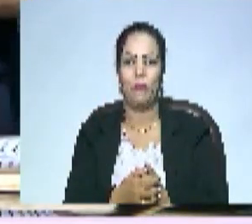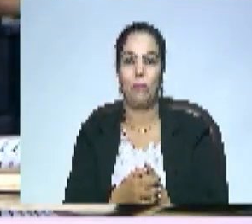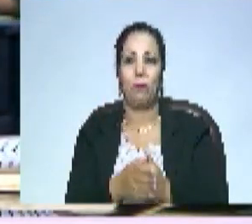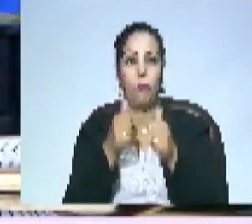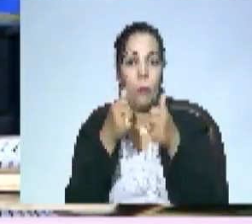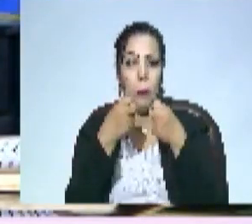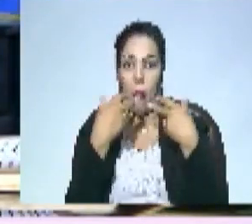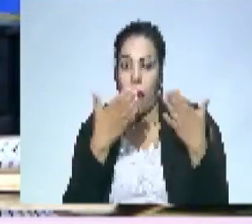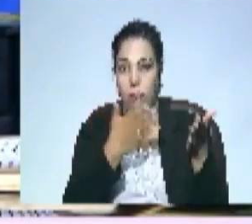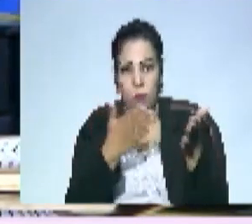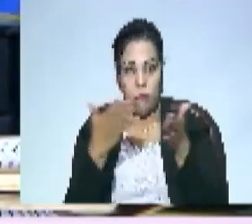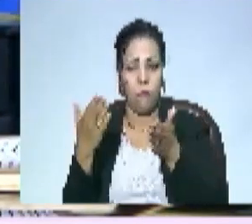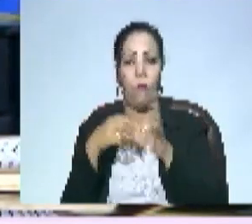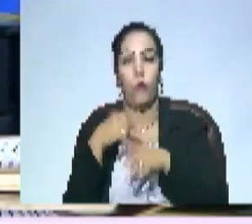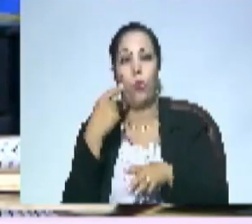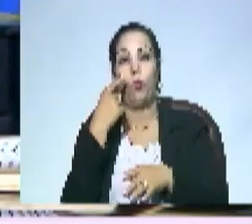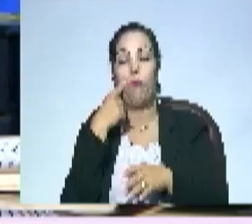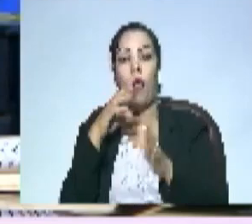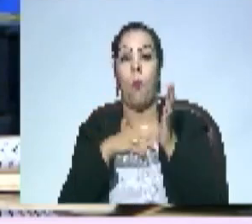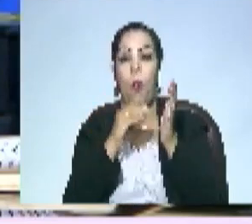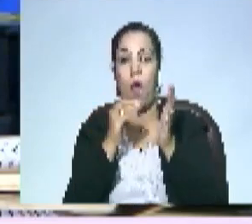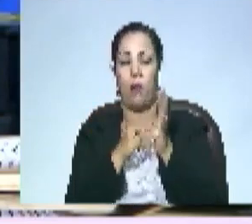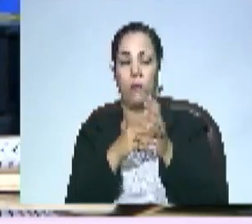خلاص كده يبقى احنا